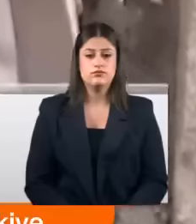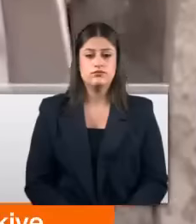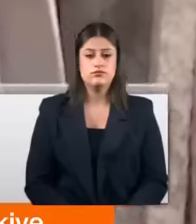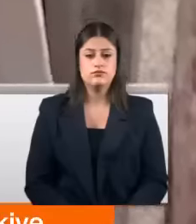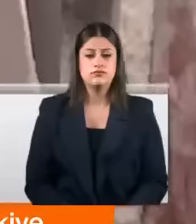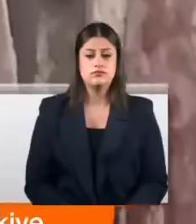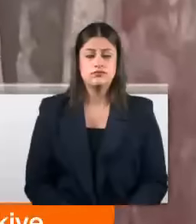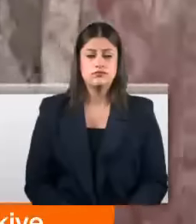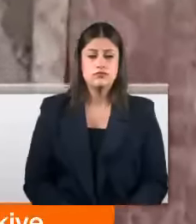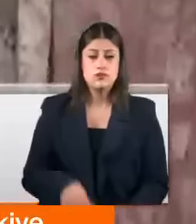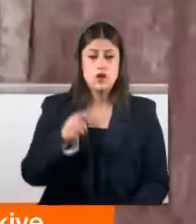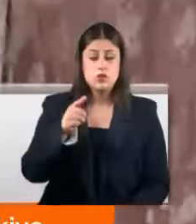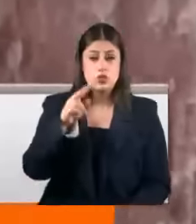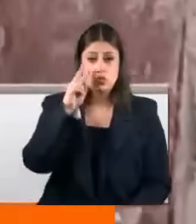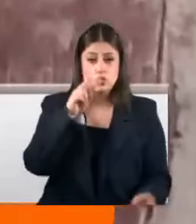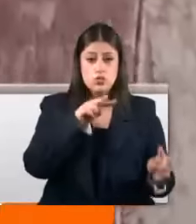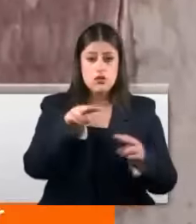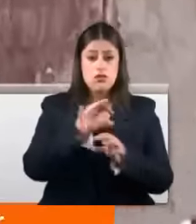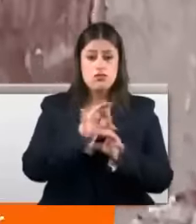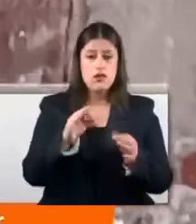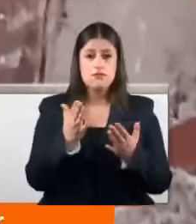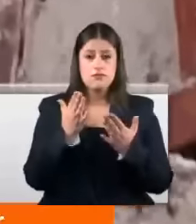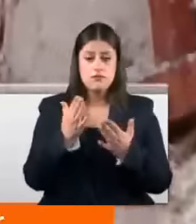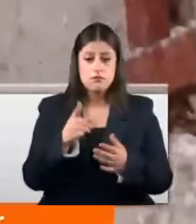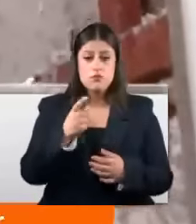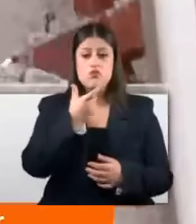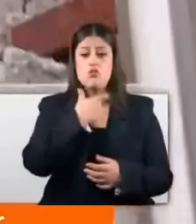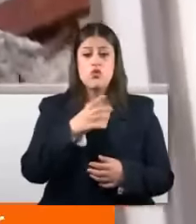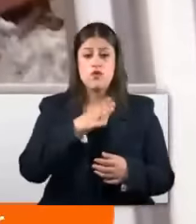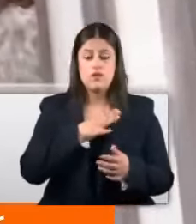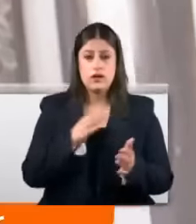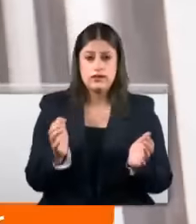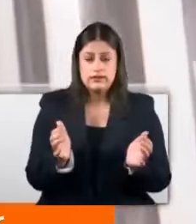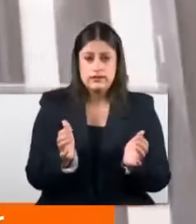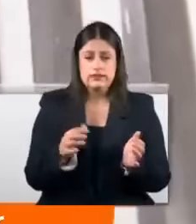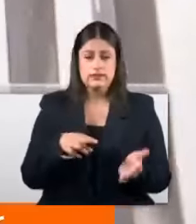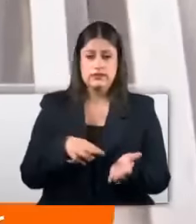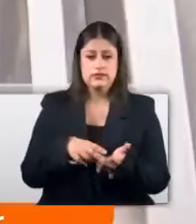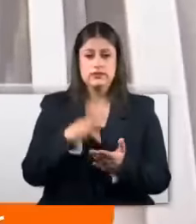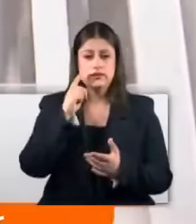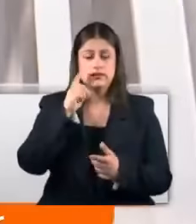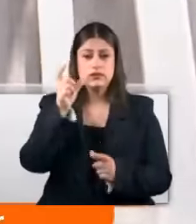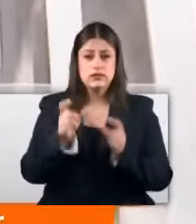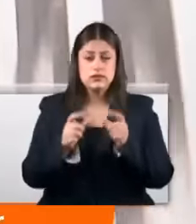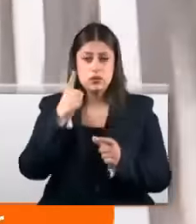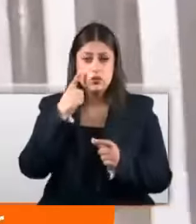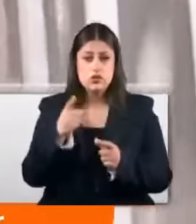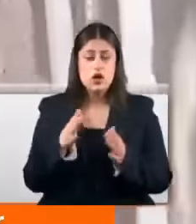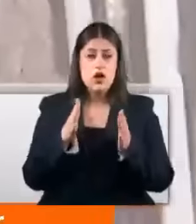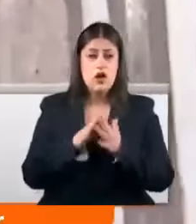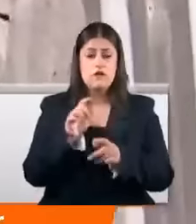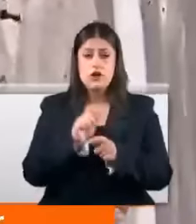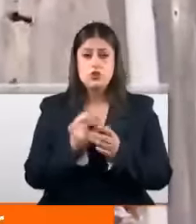Bir acayip görüntünün tam da ortasındayız. Bir boru var, daracık bir yer var. İnsanlar evlerine, işlerine, okullarına